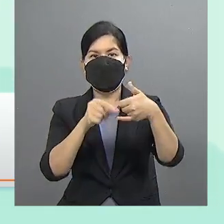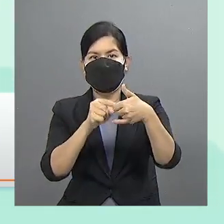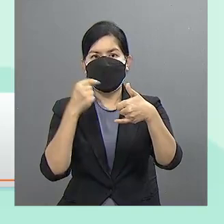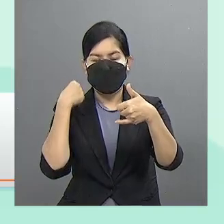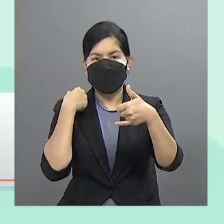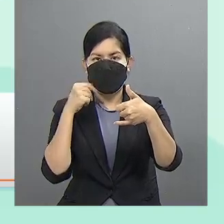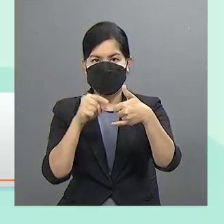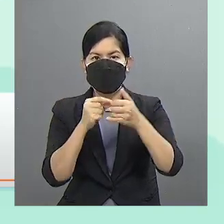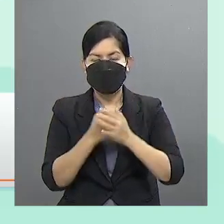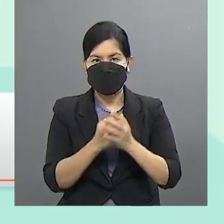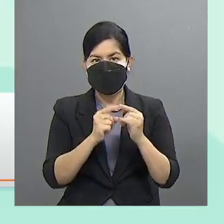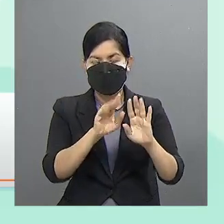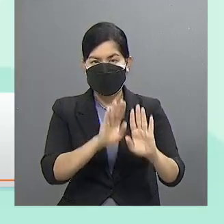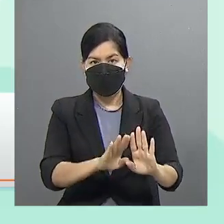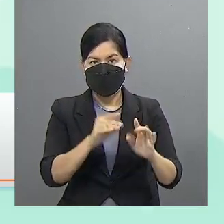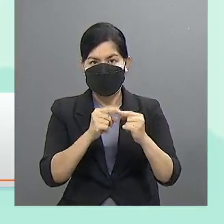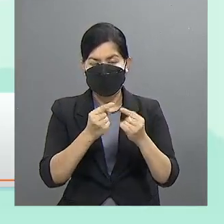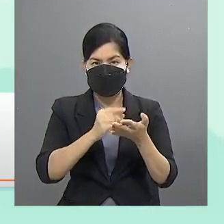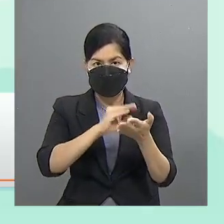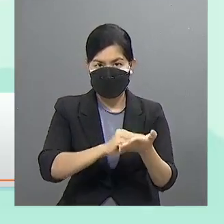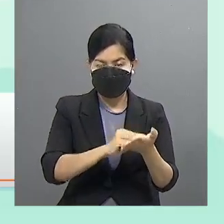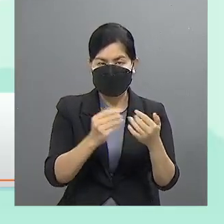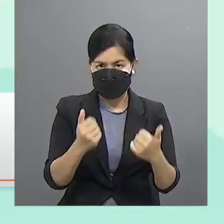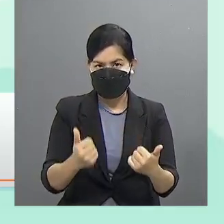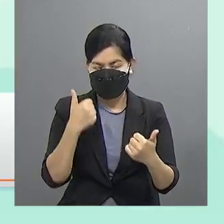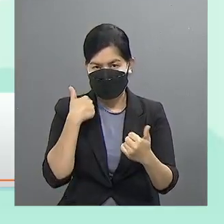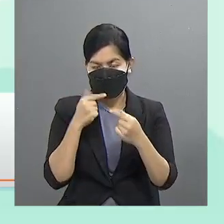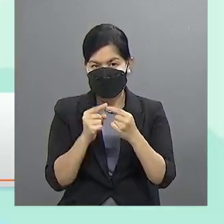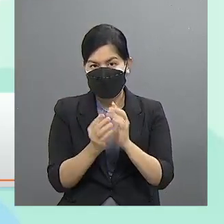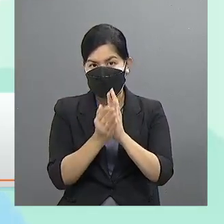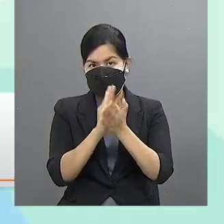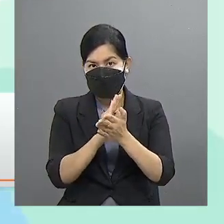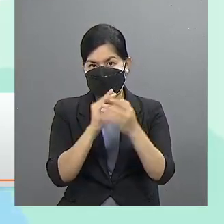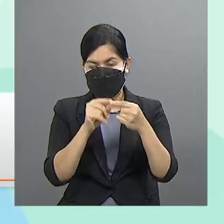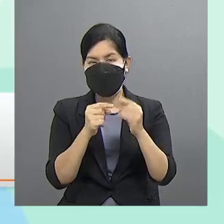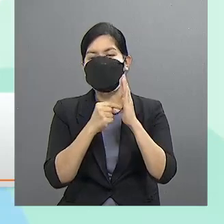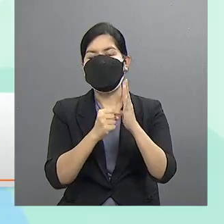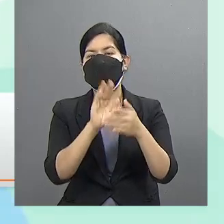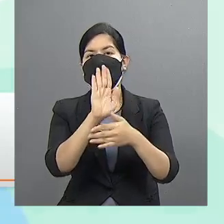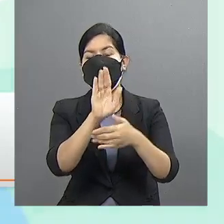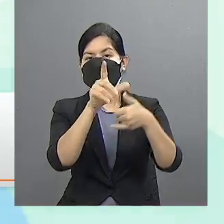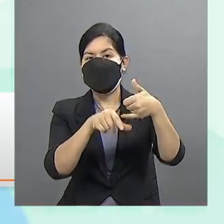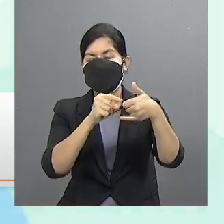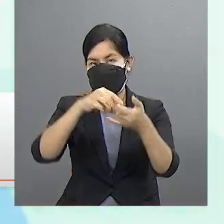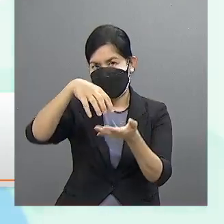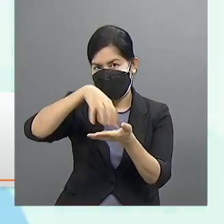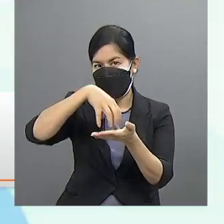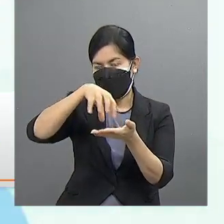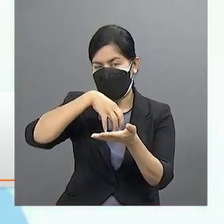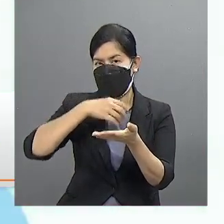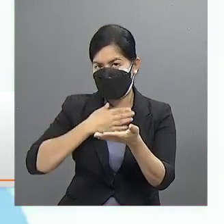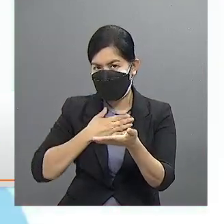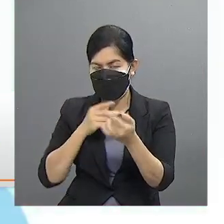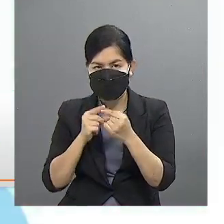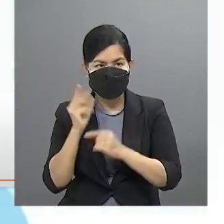ะครับซึ่งตอนนี้กำลังพัฒนาเรื่องเคสจำลองเนี้ยอย่างเต็มกำลังนะครับทีนี้พอเข้าไปคุยเ